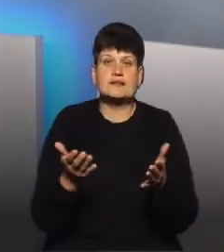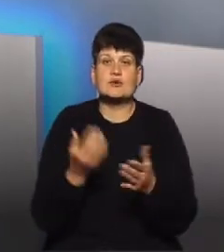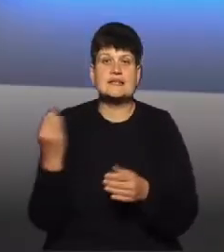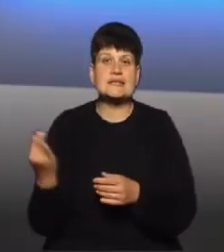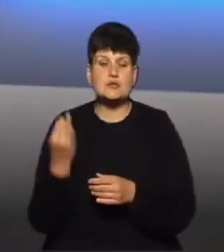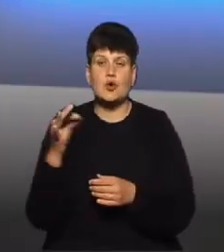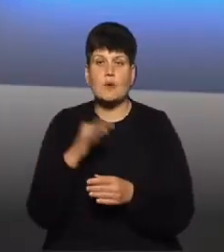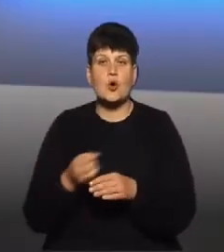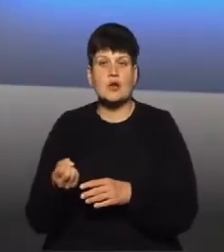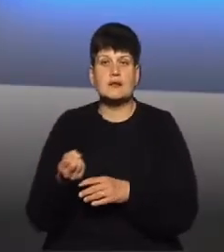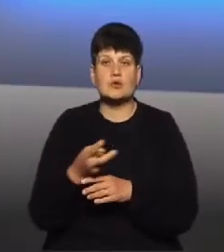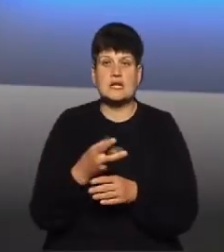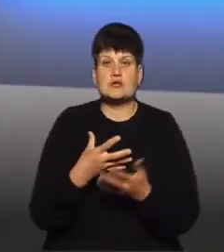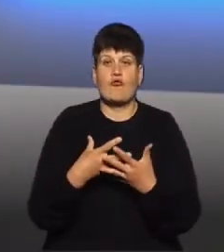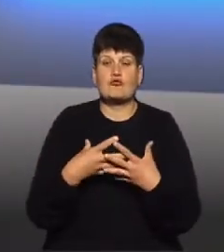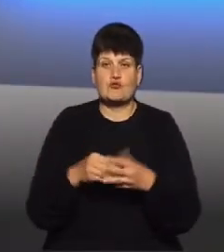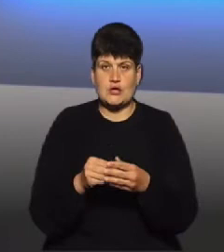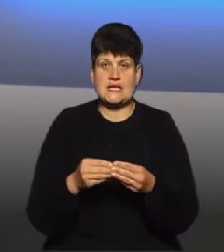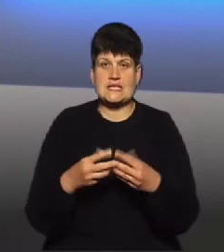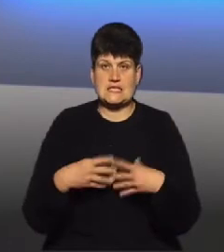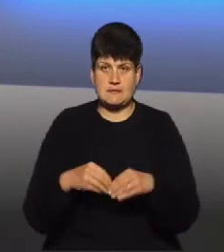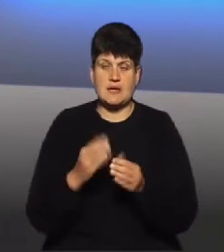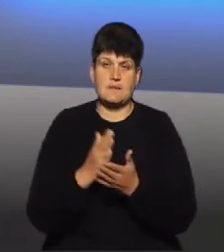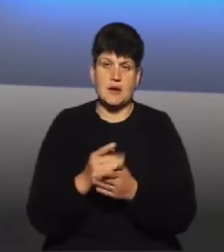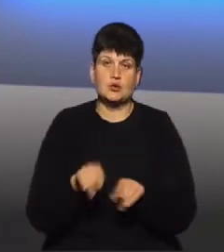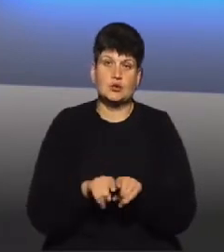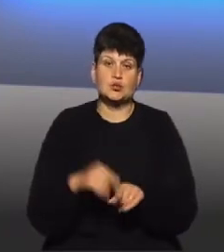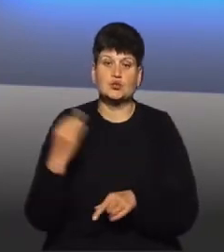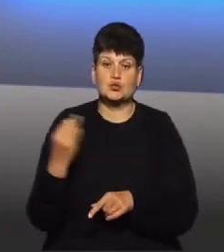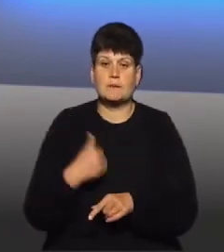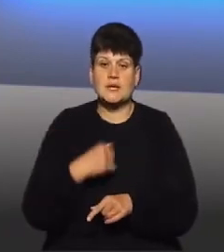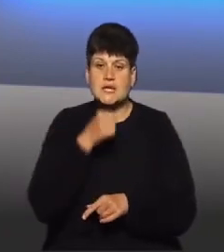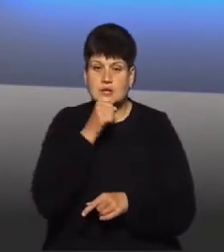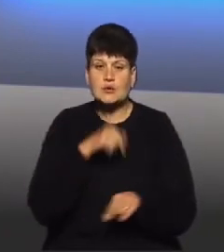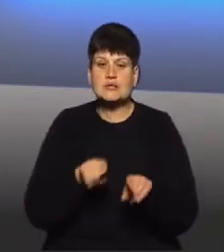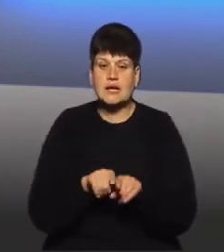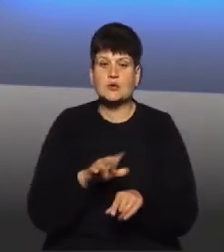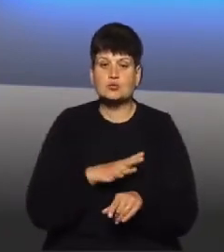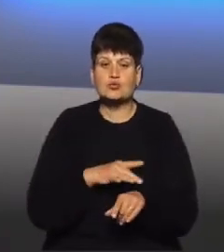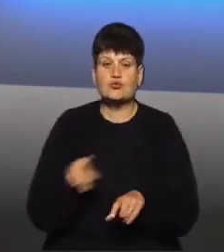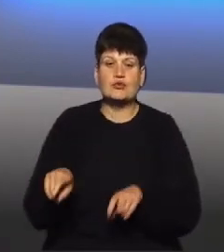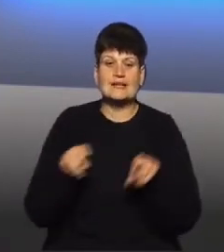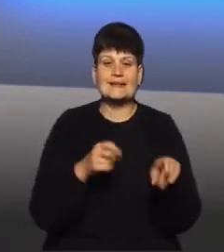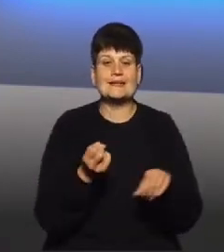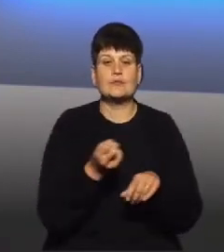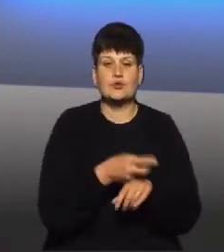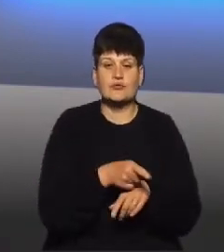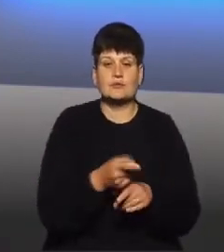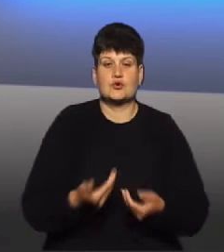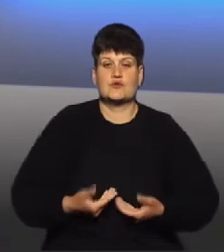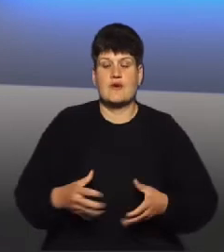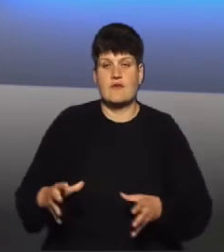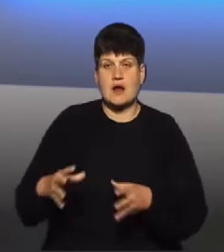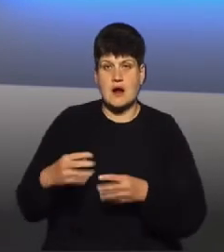сім'ї? На жаль, маю таку історію. Мій дідо також був депортований. Він проживав разом з своєю сім'єю. Він був лемком,